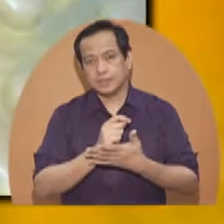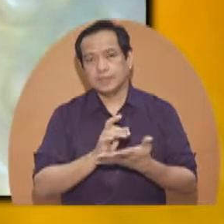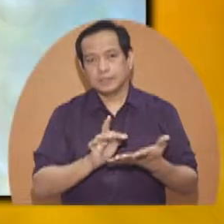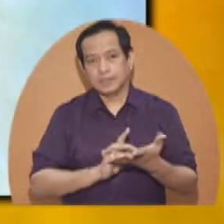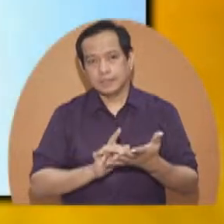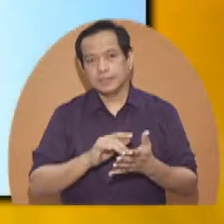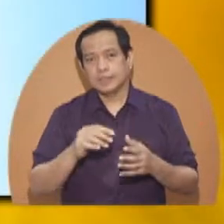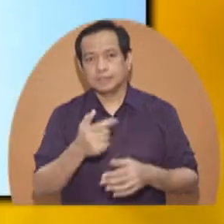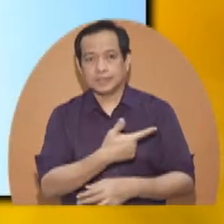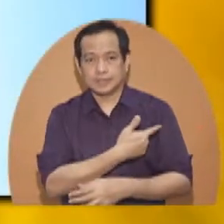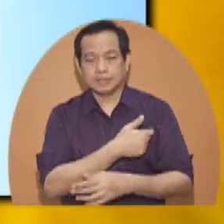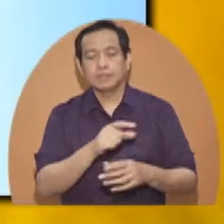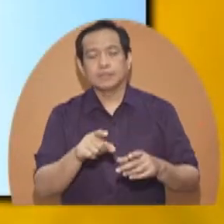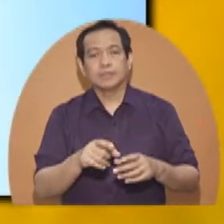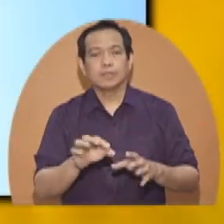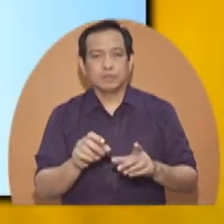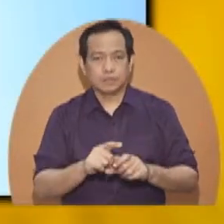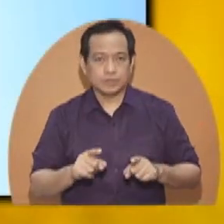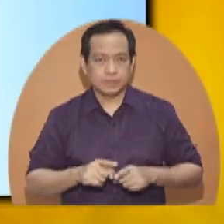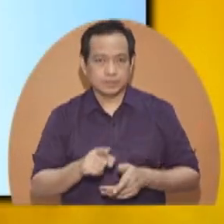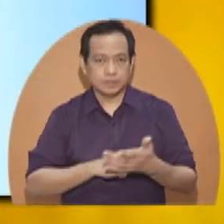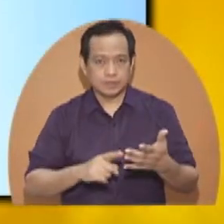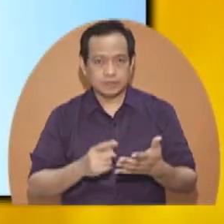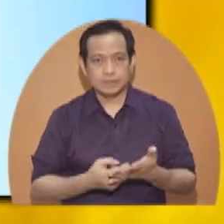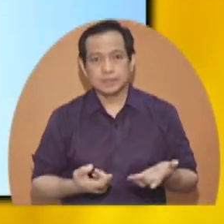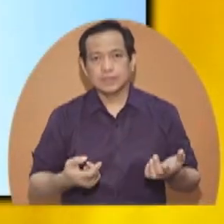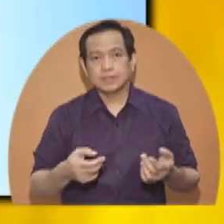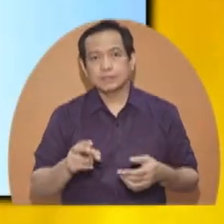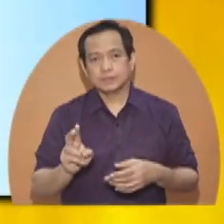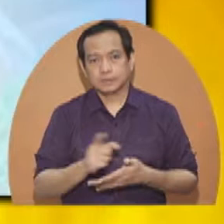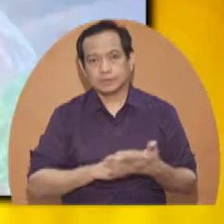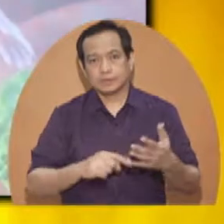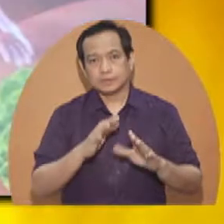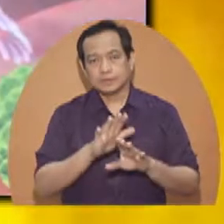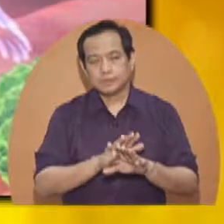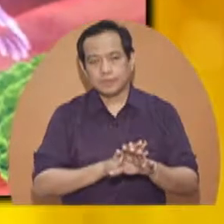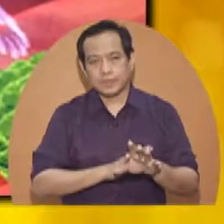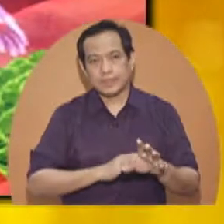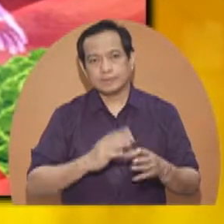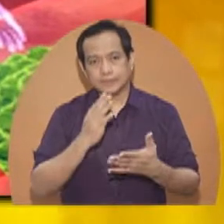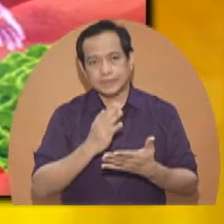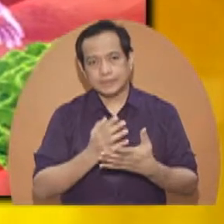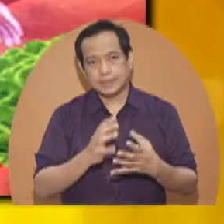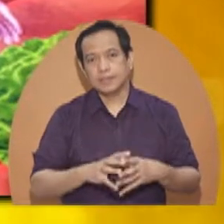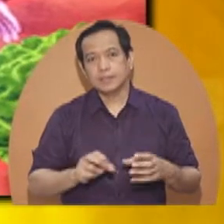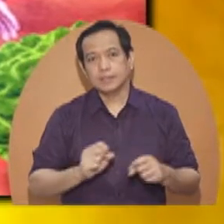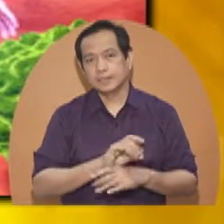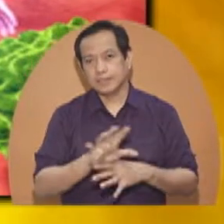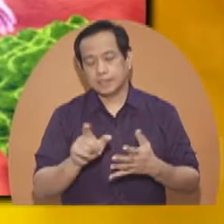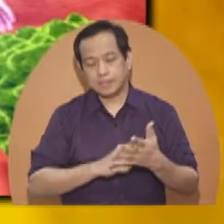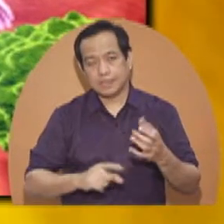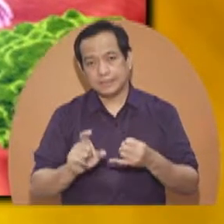tableta. Pwede rin injectable form ito. Ito ay gumagana sa pamamagitan ng pagpapabagal o paghinto ng